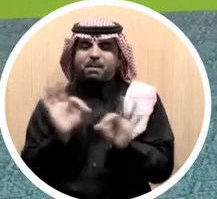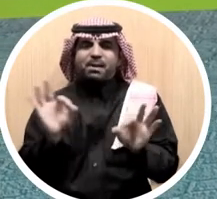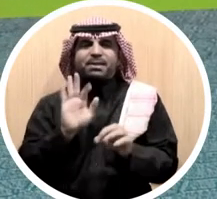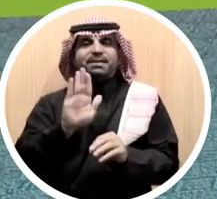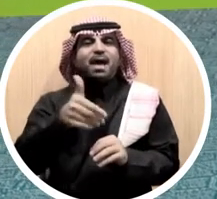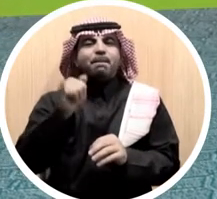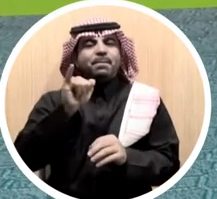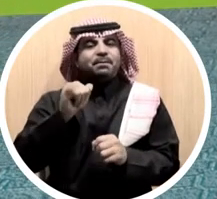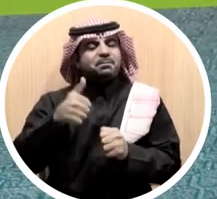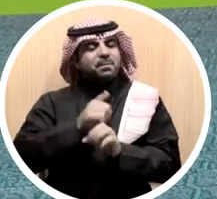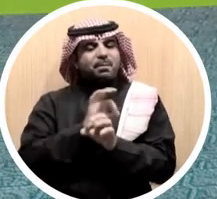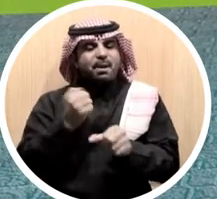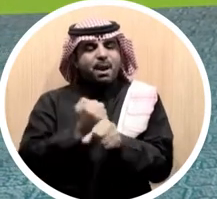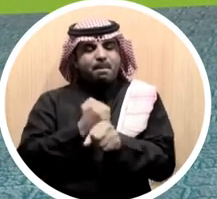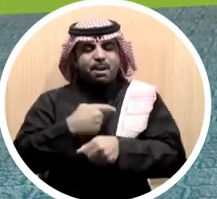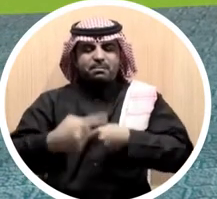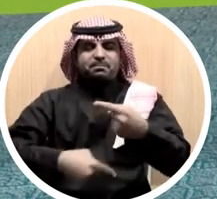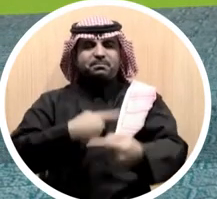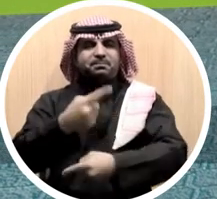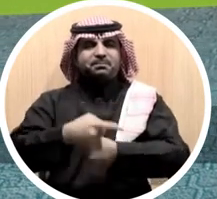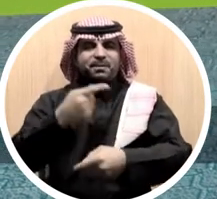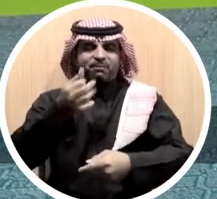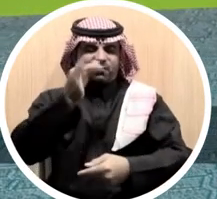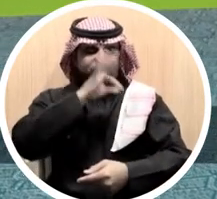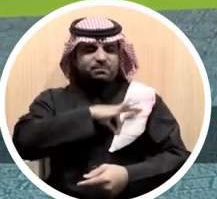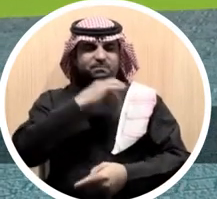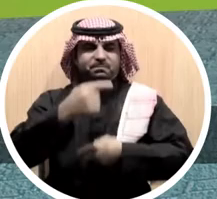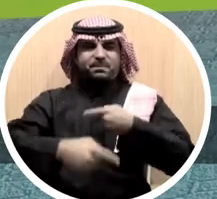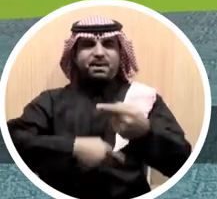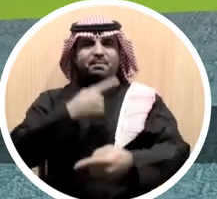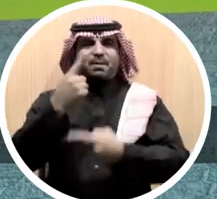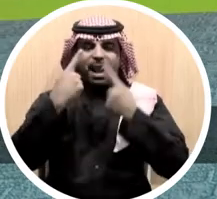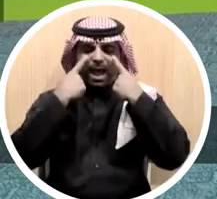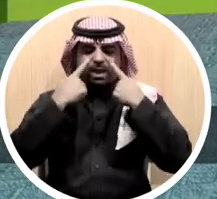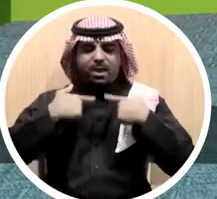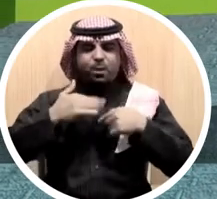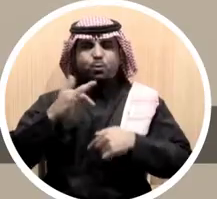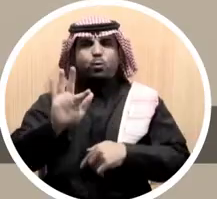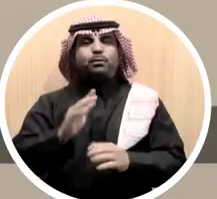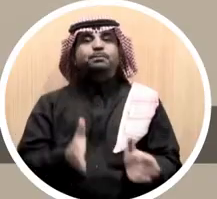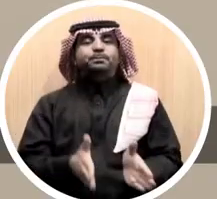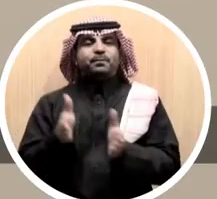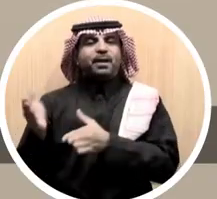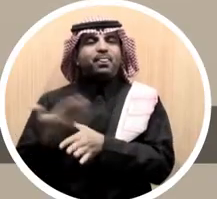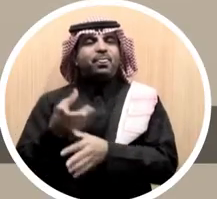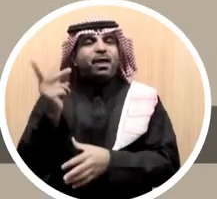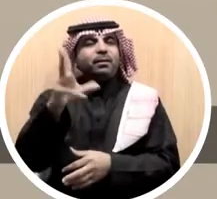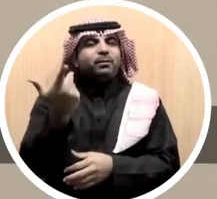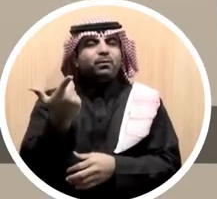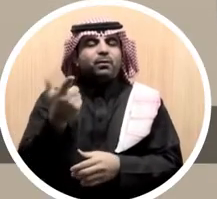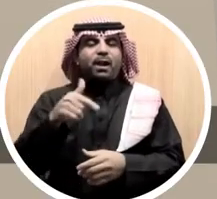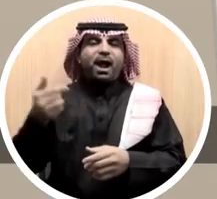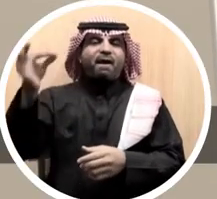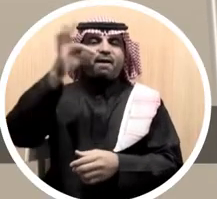إلى الجامعة ويرفض أحدهم قائلا لا. نعم، ويرجع الفضل لحصوله على التعليم والأدوات